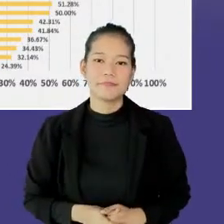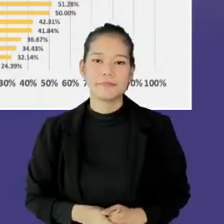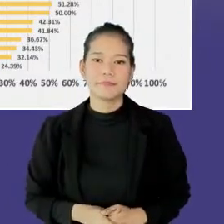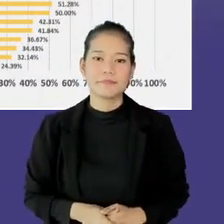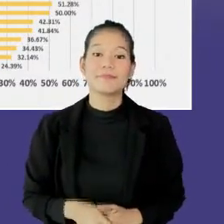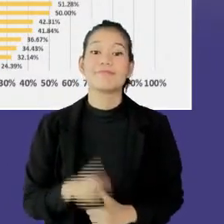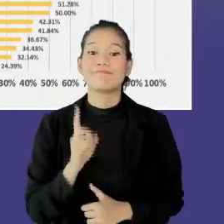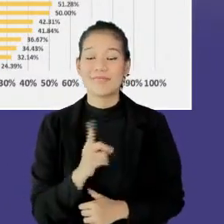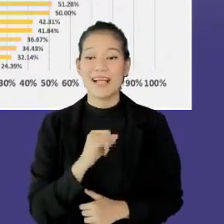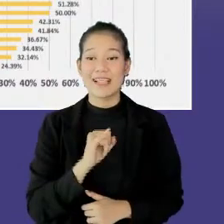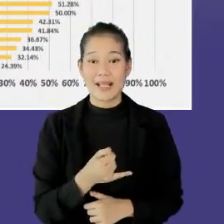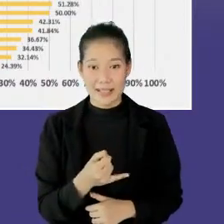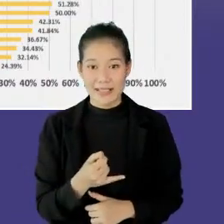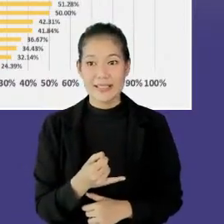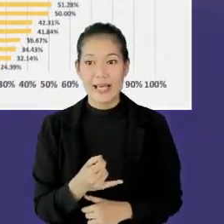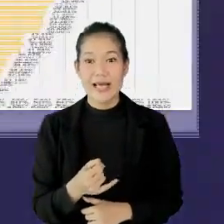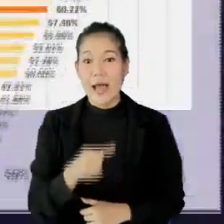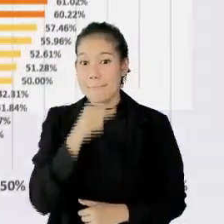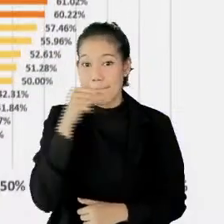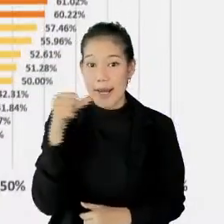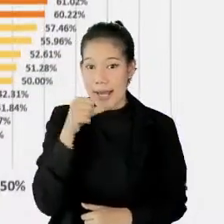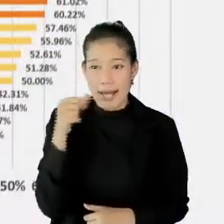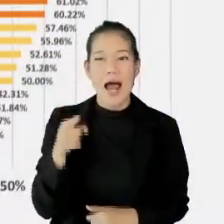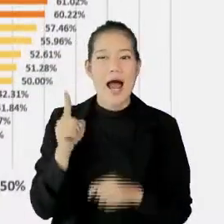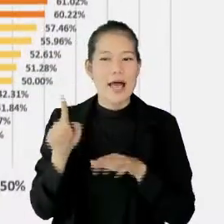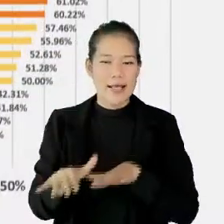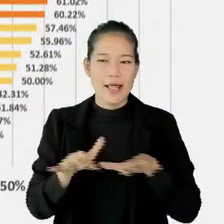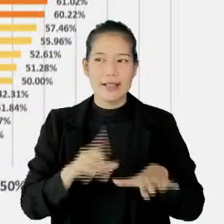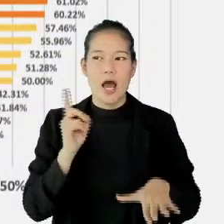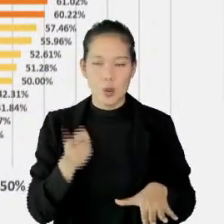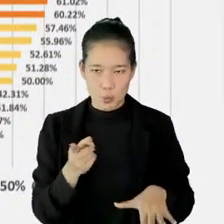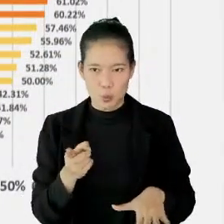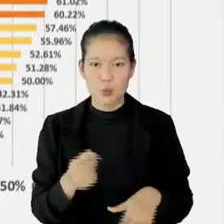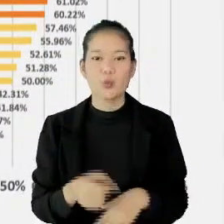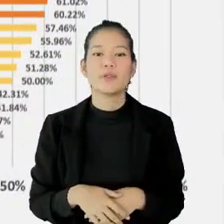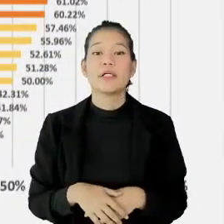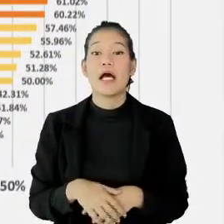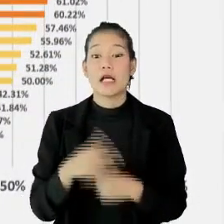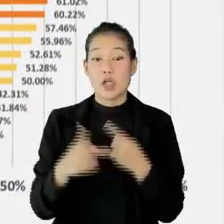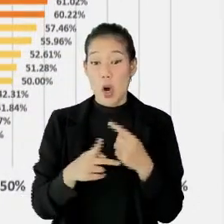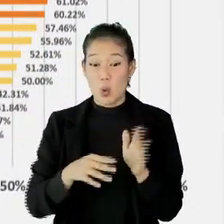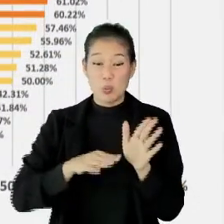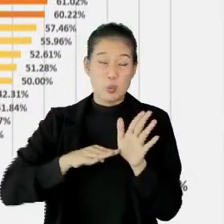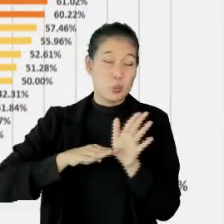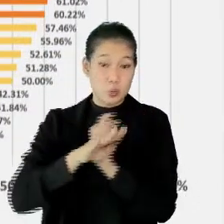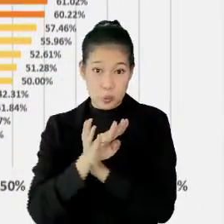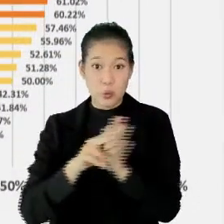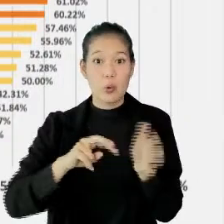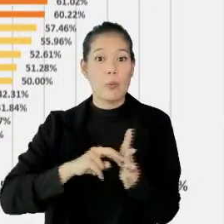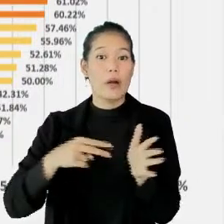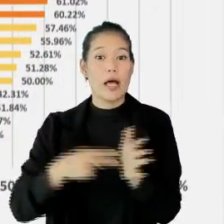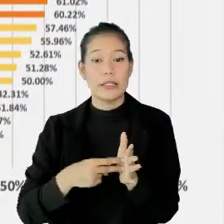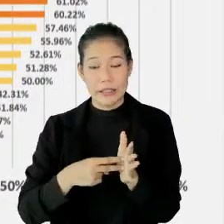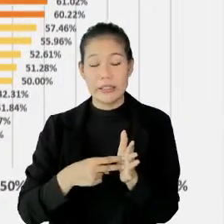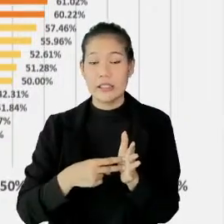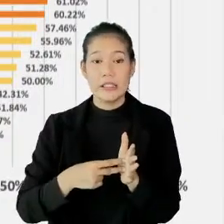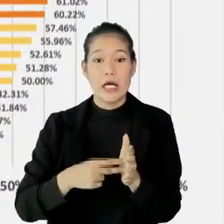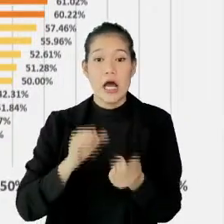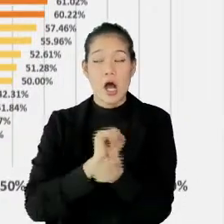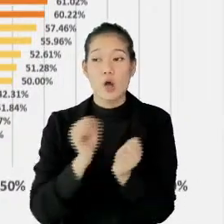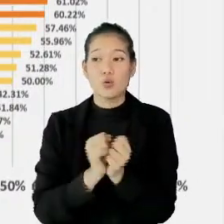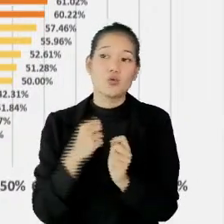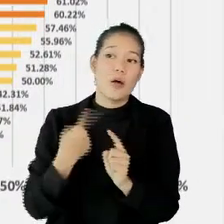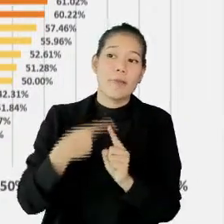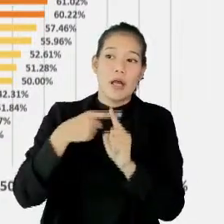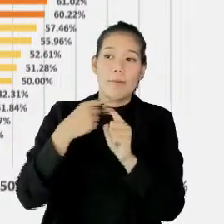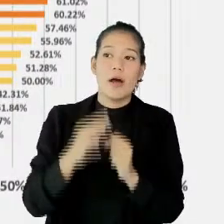COVID-19. Jadi yang dimerahin juga tetap harus hati-hati harapannya, karena jika terjadi lonjakan kasus bisa bertambah lebih tinggi lagi. Ini Kalimantan Timur